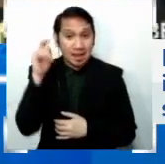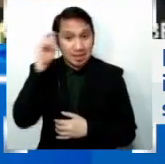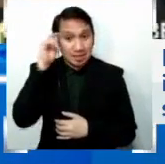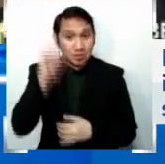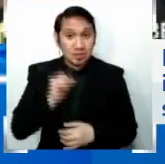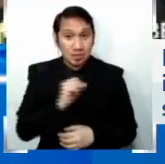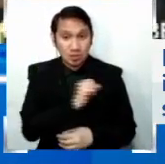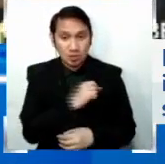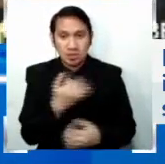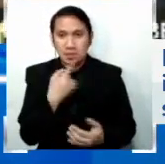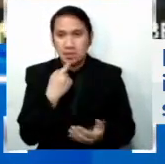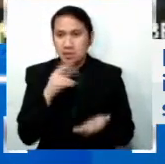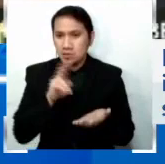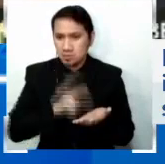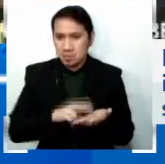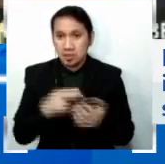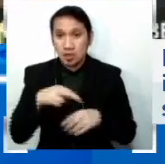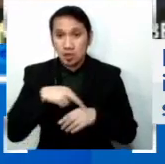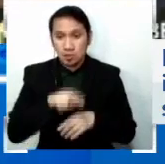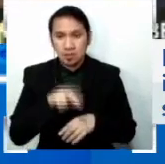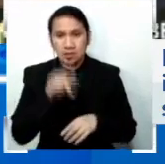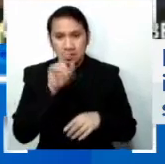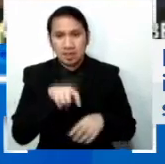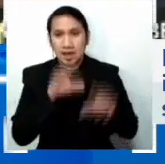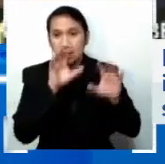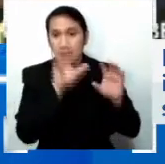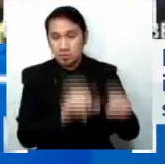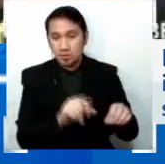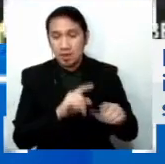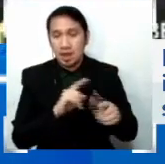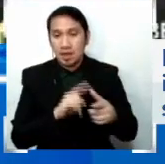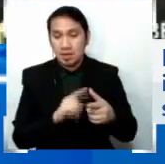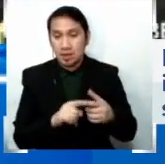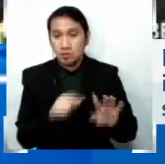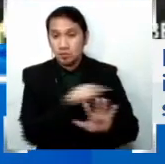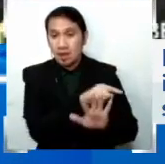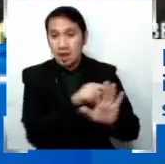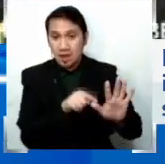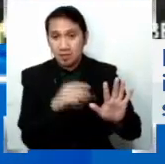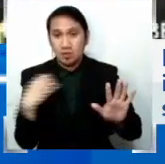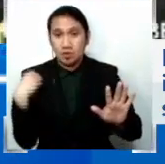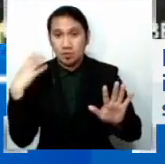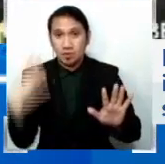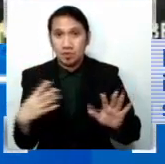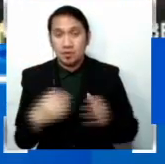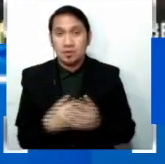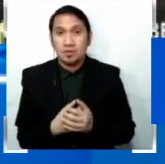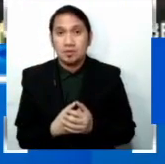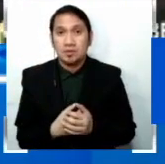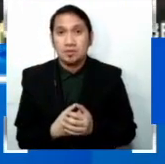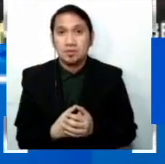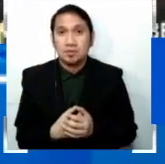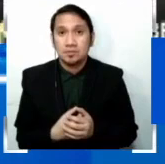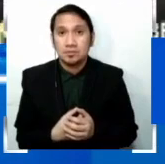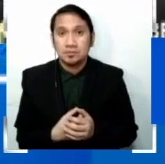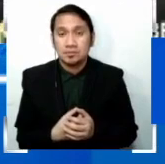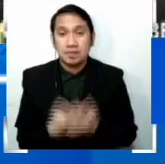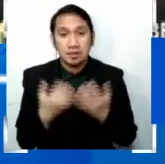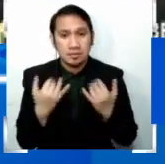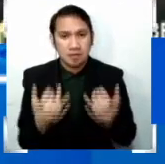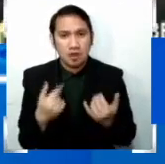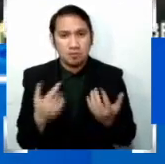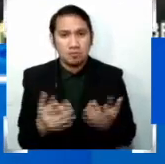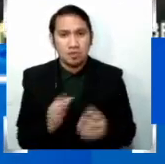pipirmahan niya ang rekomendasyon na ipa-aresto si Wang at ang limang opisyal ng Parmalee. The Director General should now send formally to